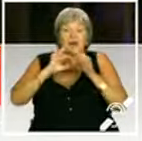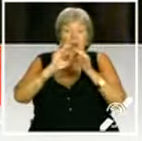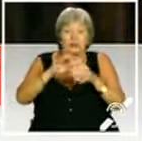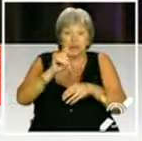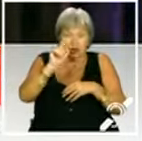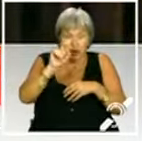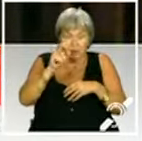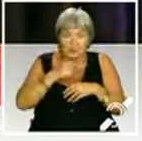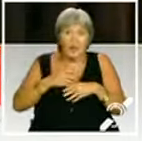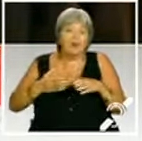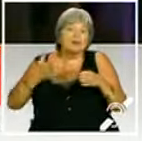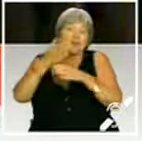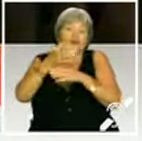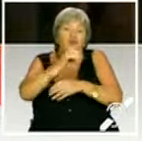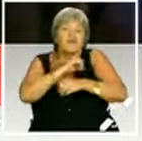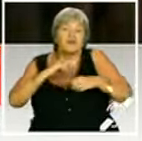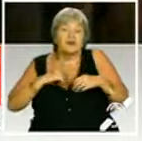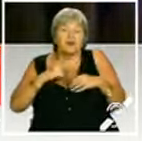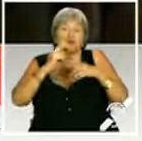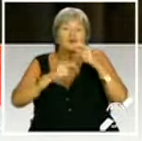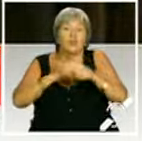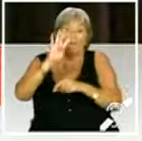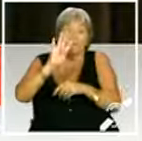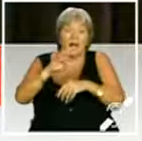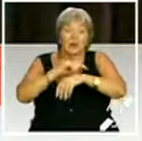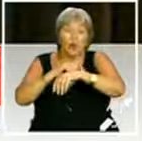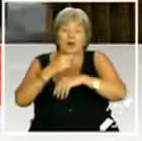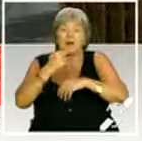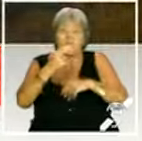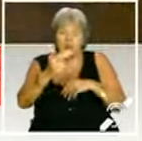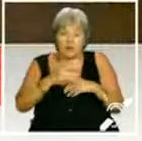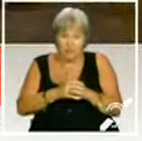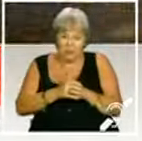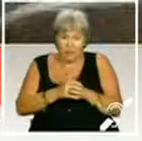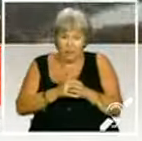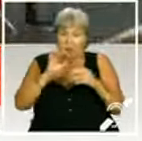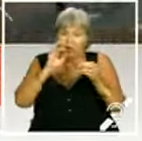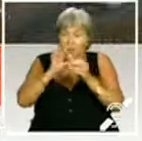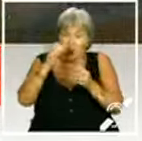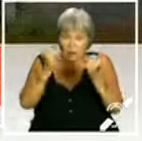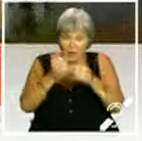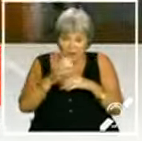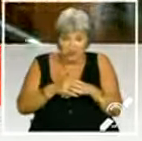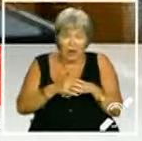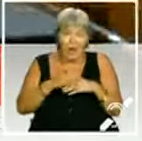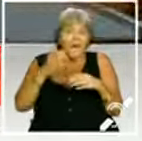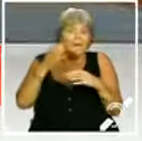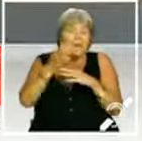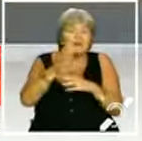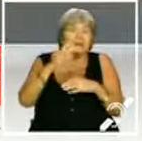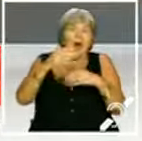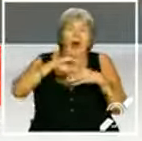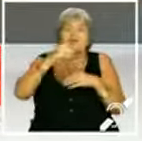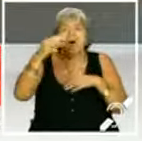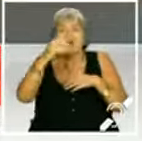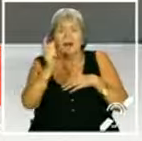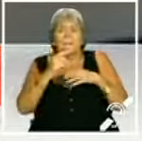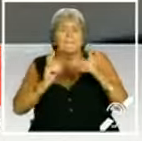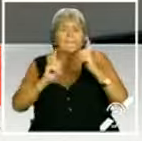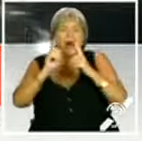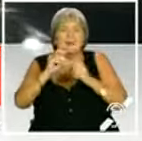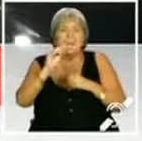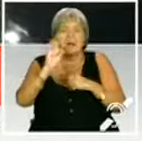mai bine de 4 ore. Din primele date, conducătorul unui autovehicul, care se deplasa în parcarea exterioară a parcului Pantelimon,